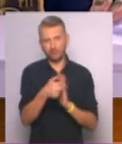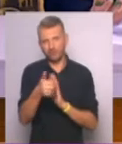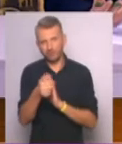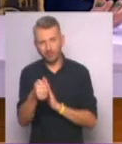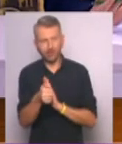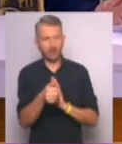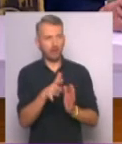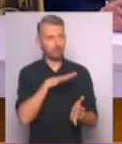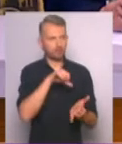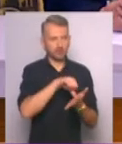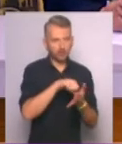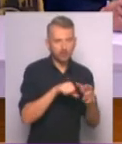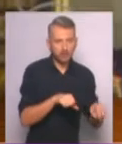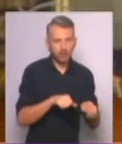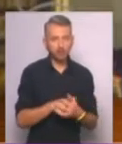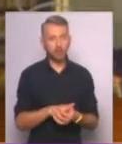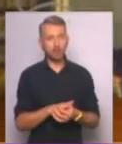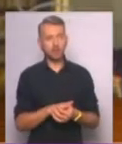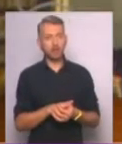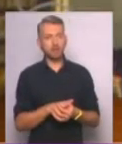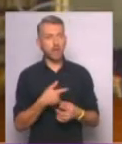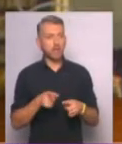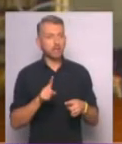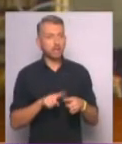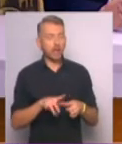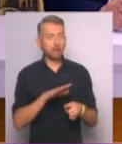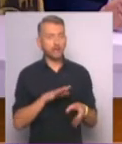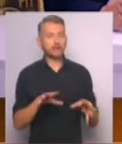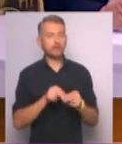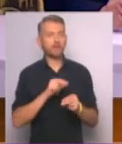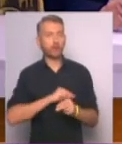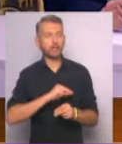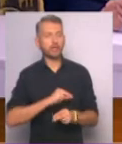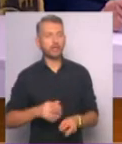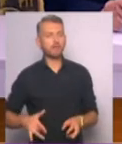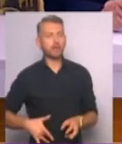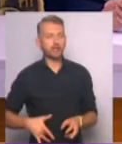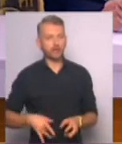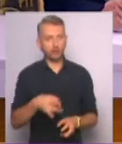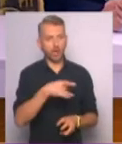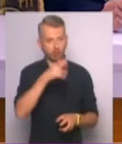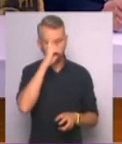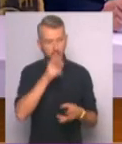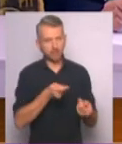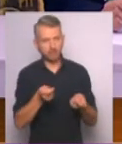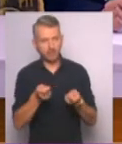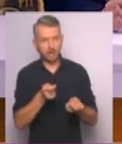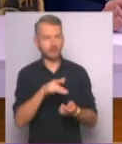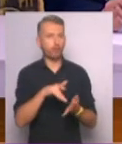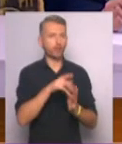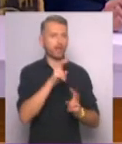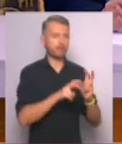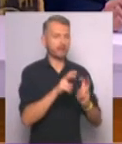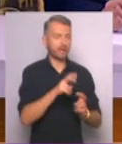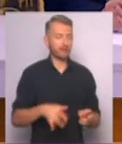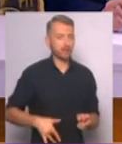були присутні під час звіту. Це були співробітники Печерської районної держадміністрації, комунальних підприємств